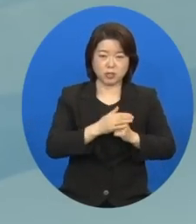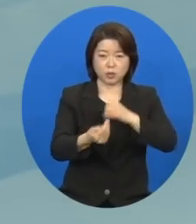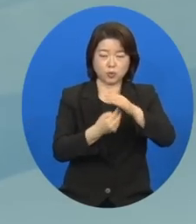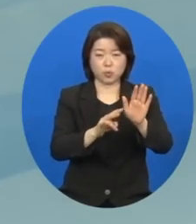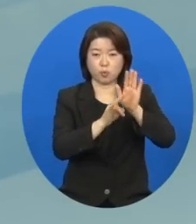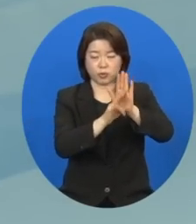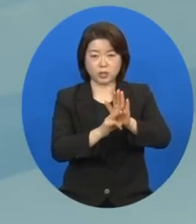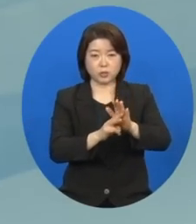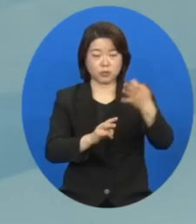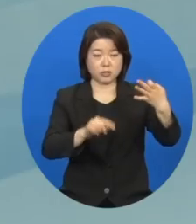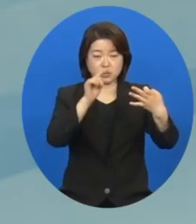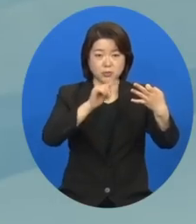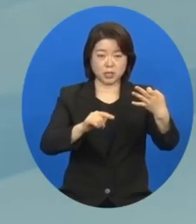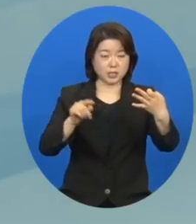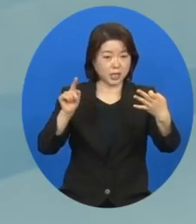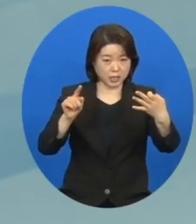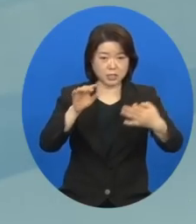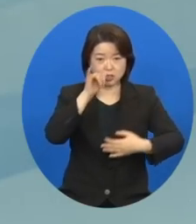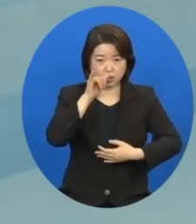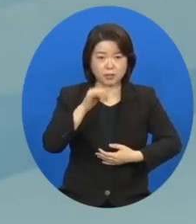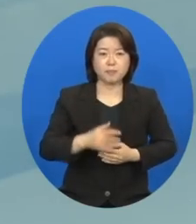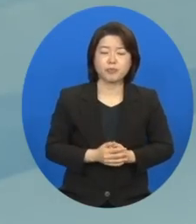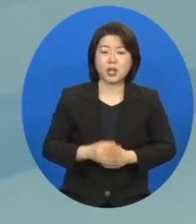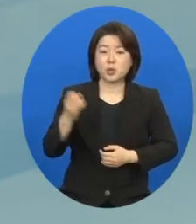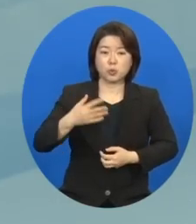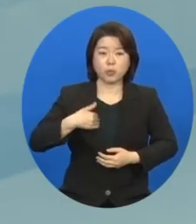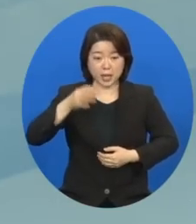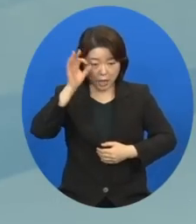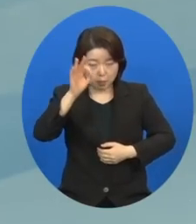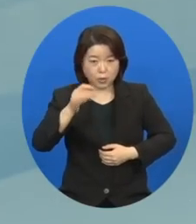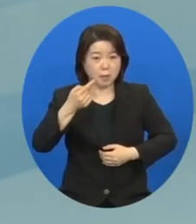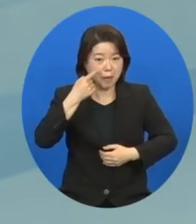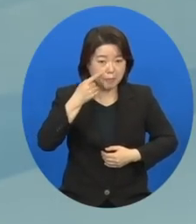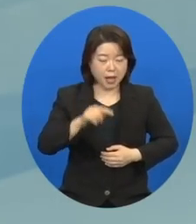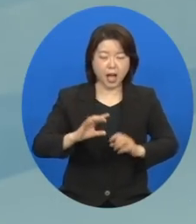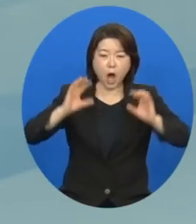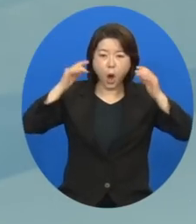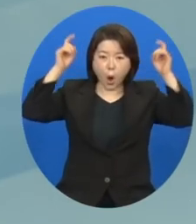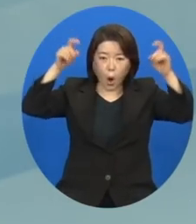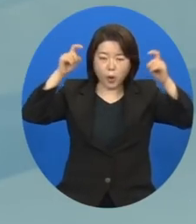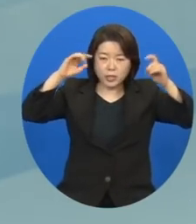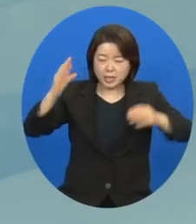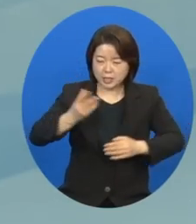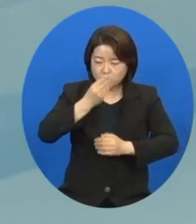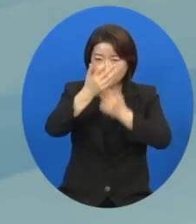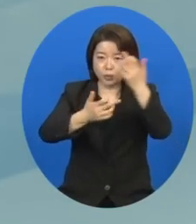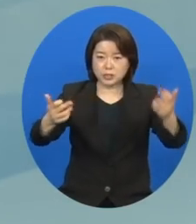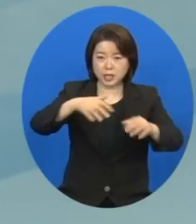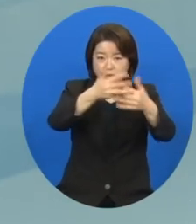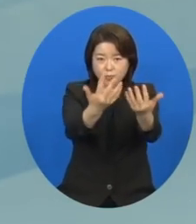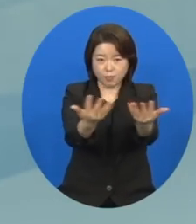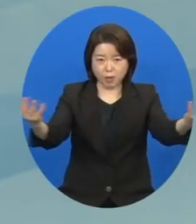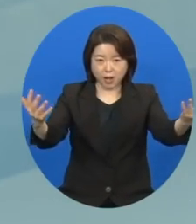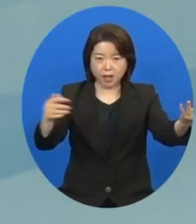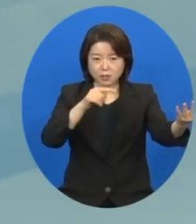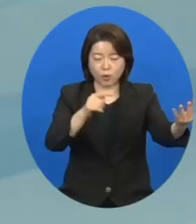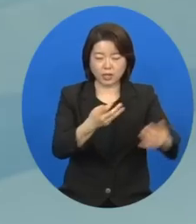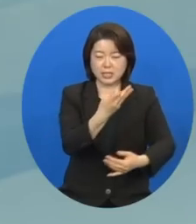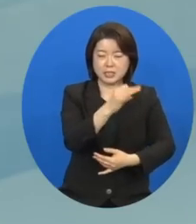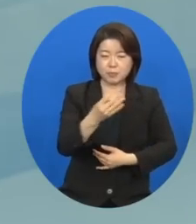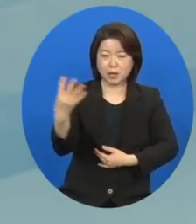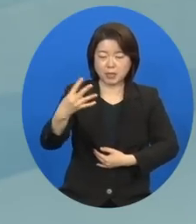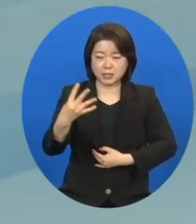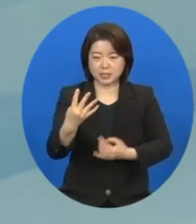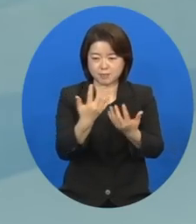14장 1절이죠. 함께 읽겠습니다. 또 내가 보니 보라 어린 양의 시온산에 섰고 그와 함께 14만 4천이 섰는데